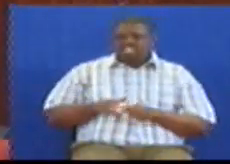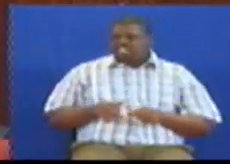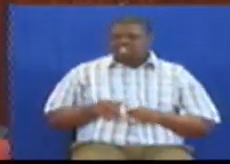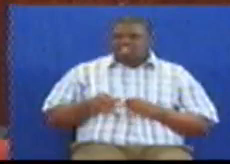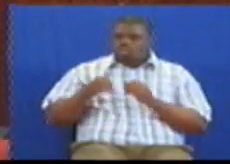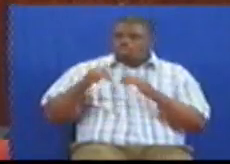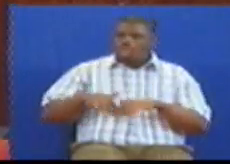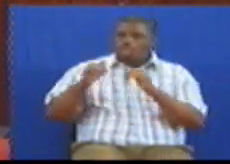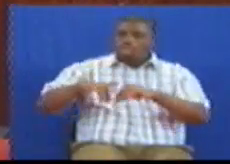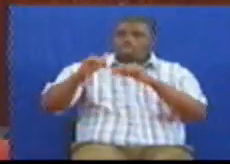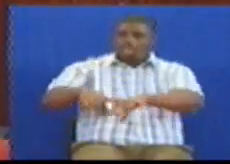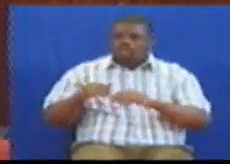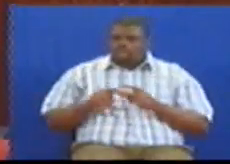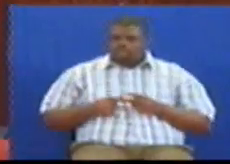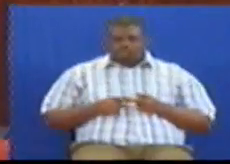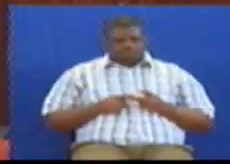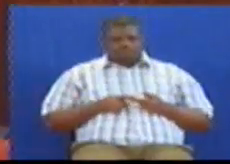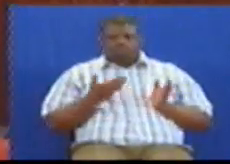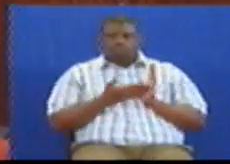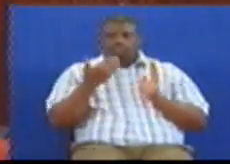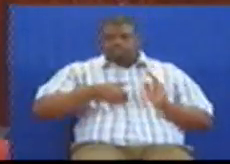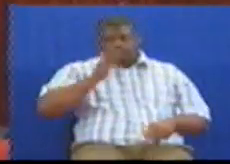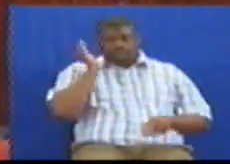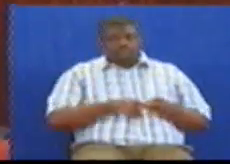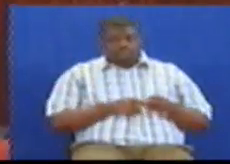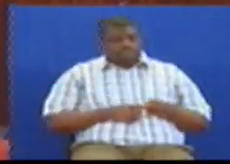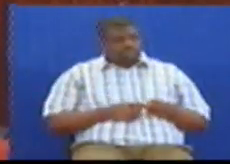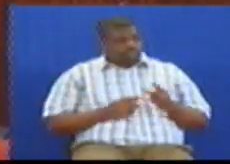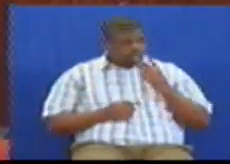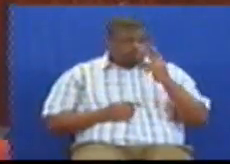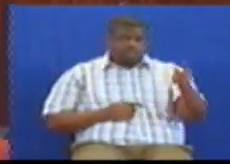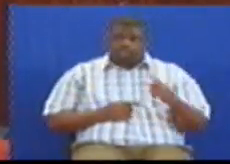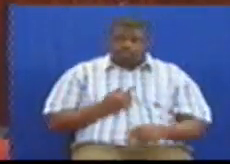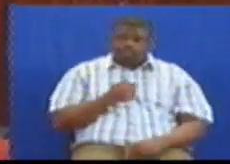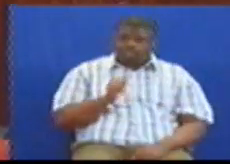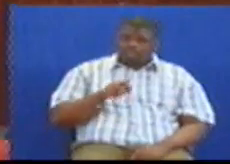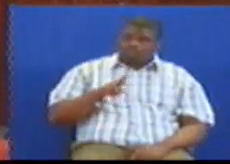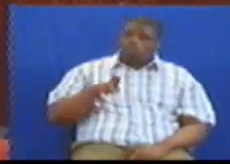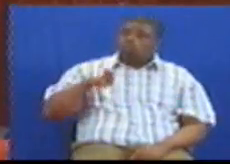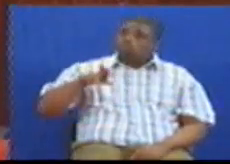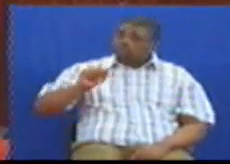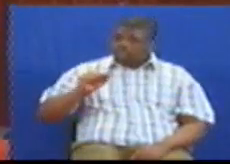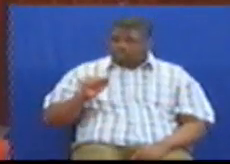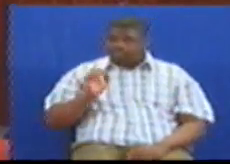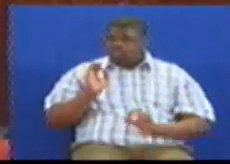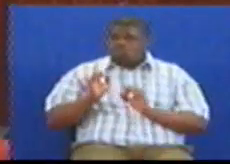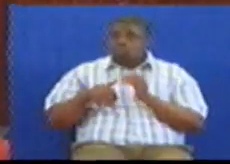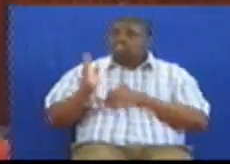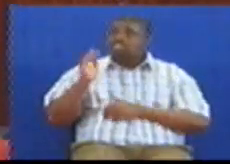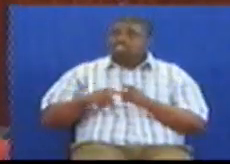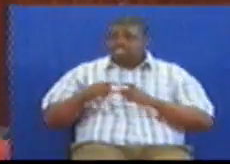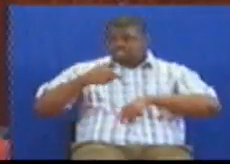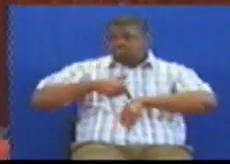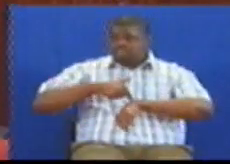na yamebomoka. Kwa hiyo tunaomba serikali iweze kuangalia TARURA kwa jicho kubwa, na hasa katika kipindi